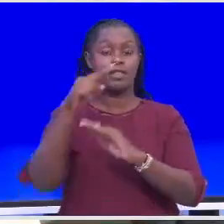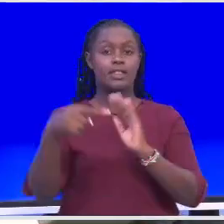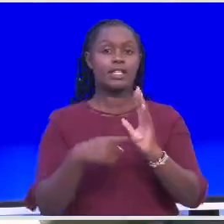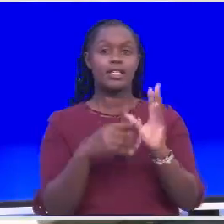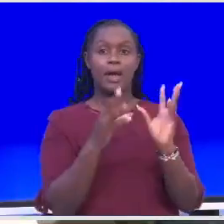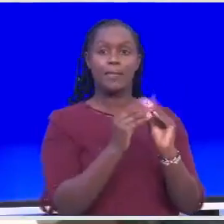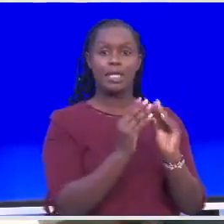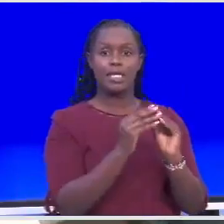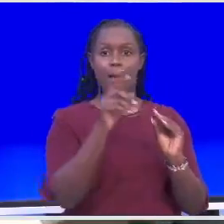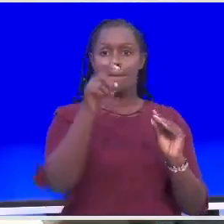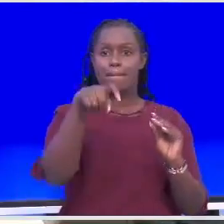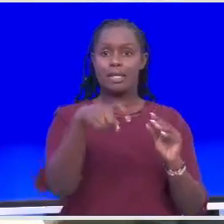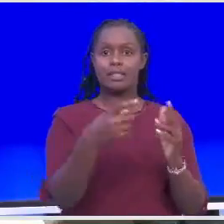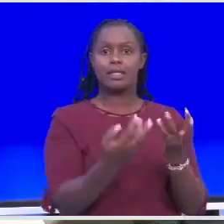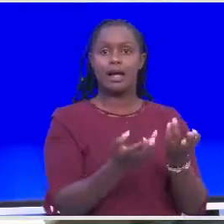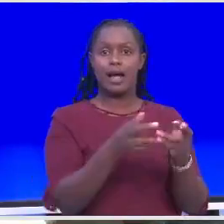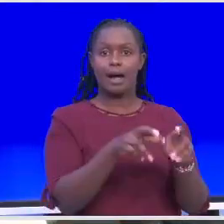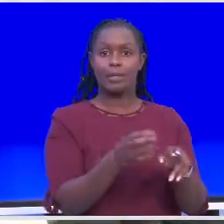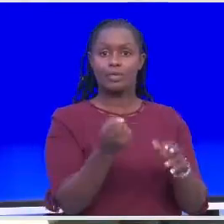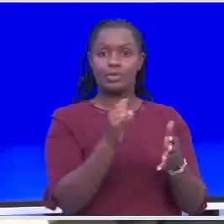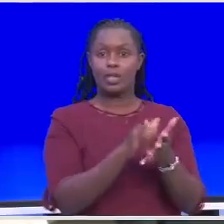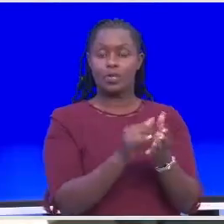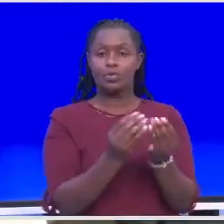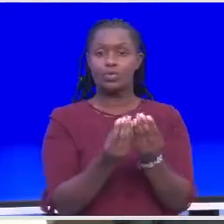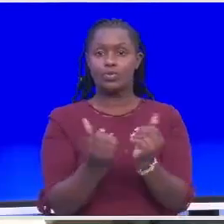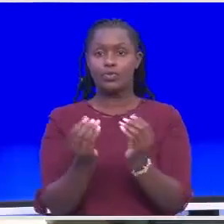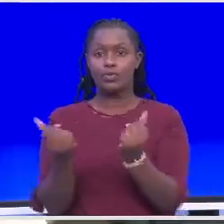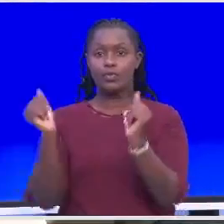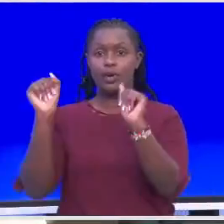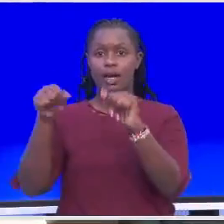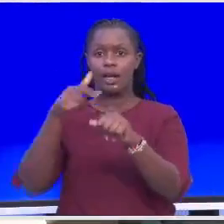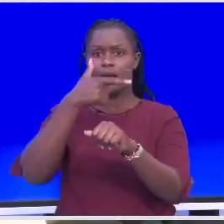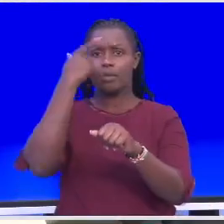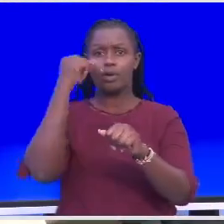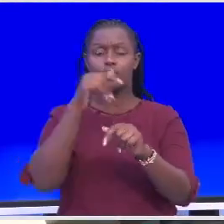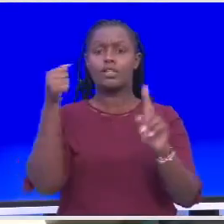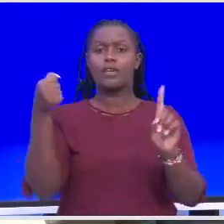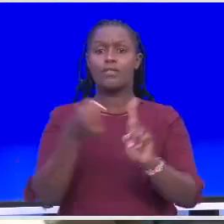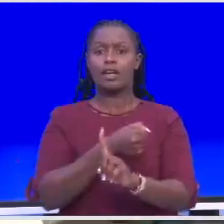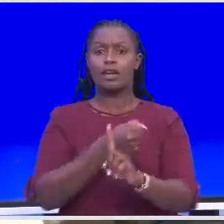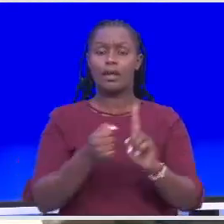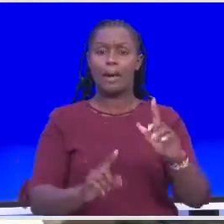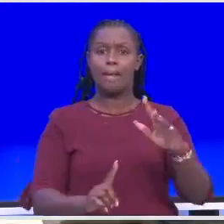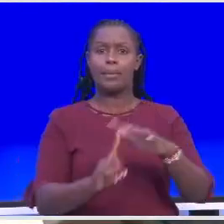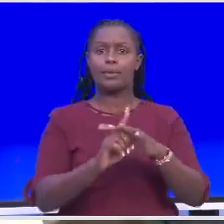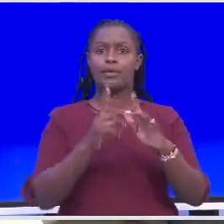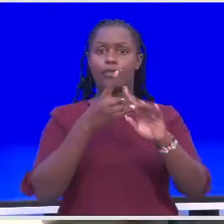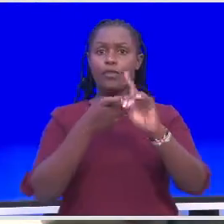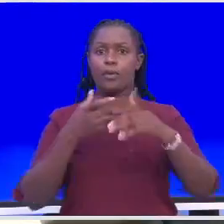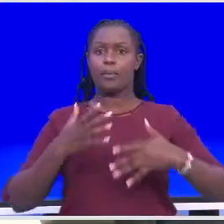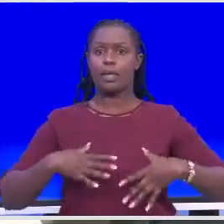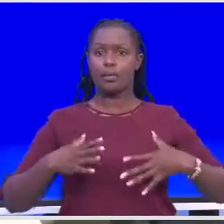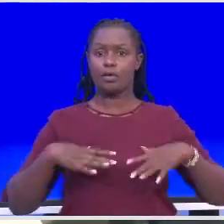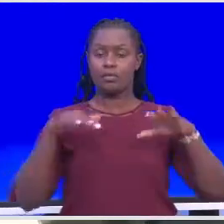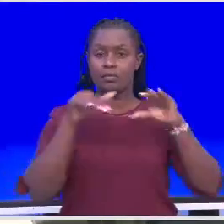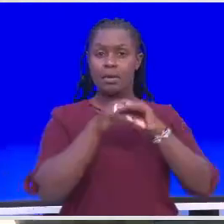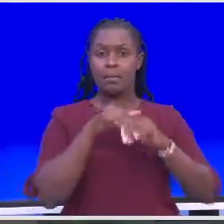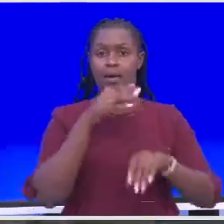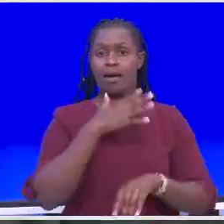hii shida iko wapi. Maana walifu wako miongoni mwetu. Lakini wale ambao wamepewa